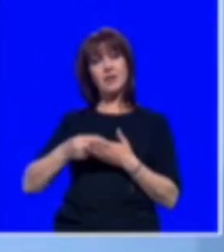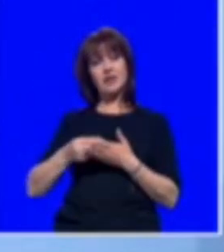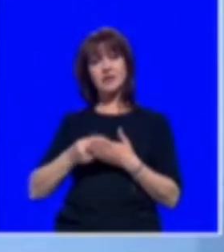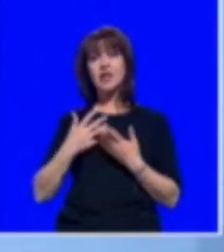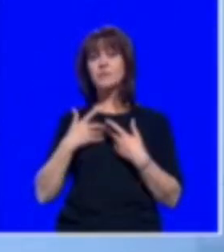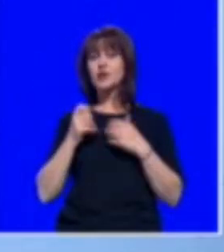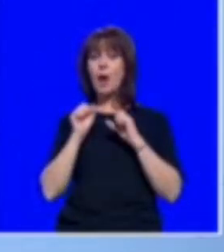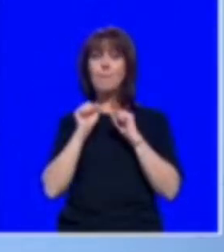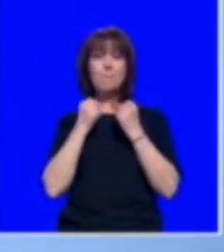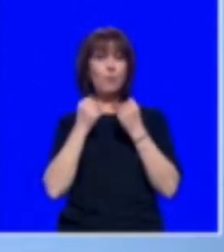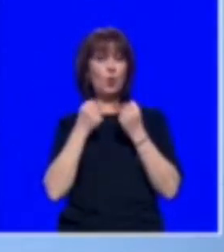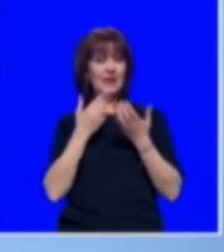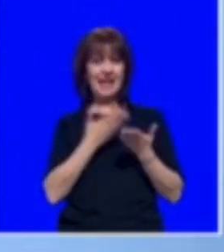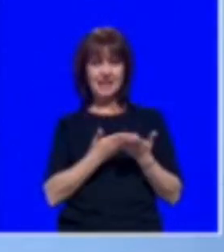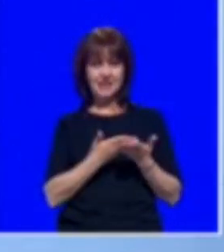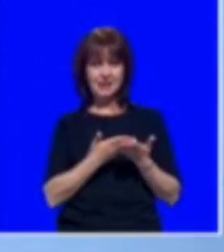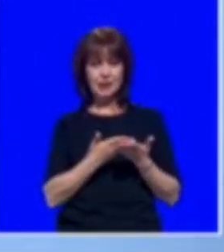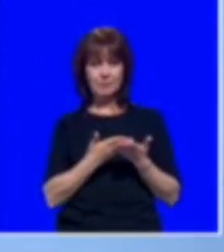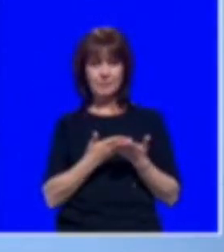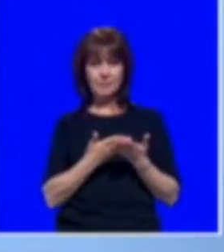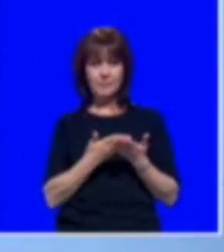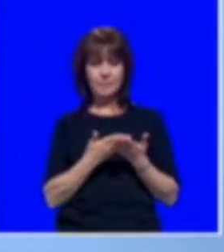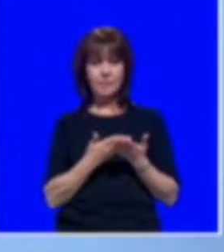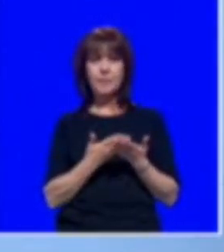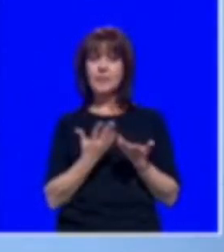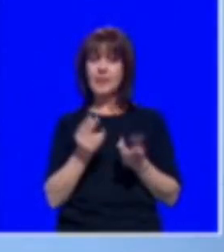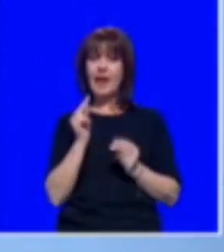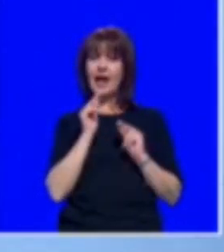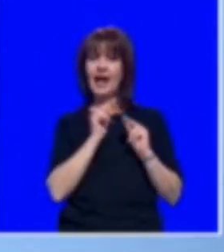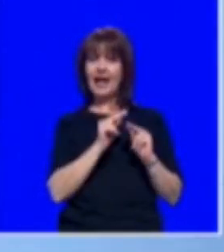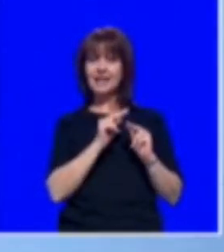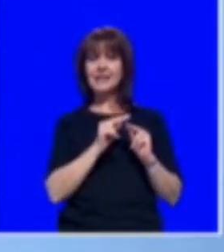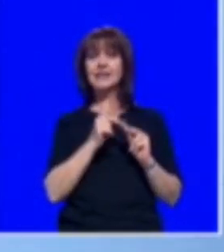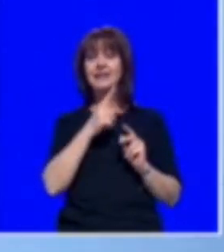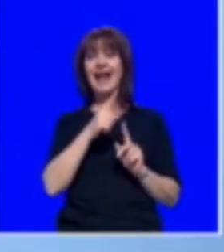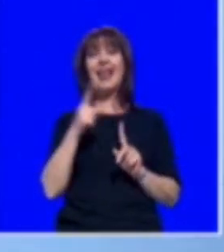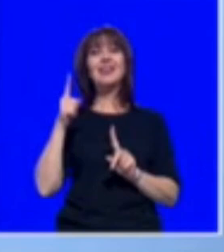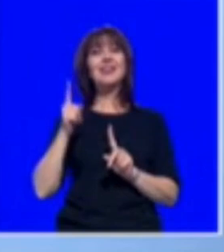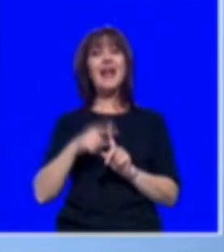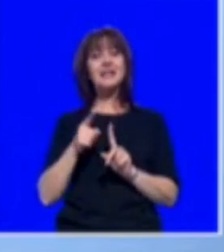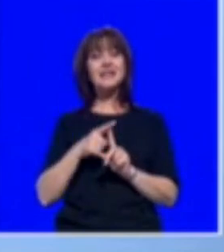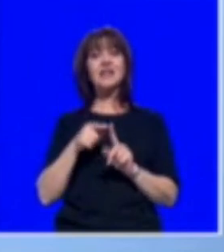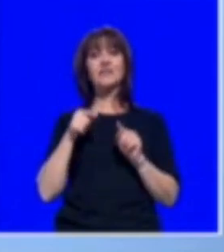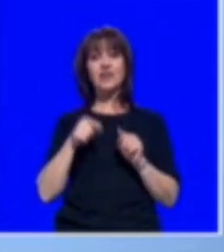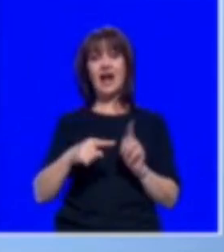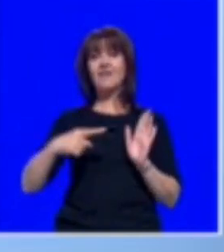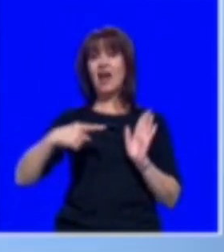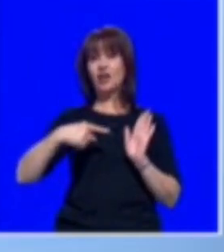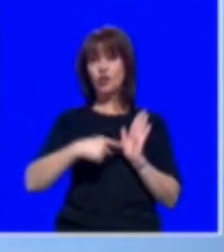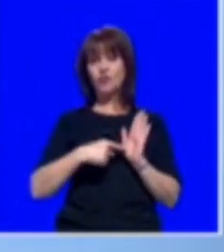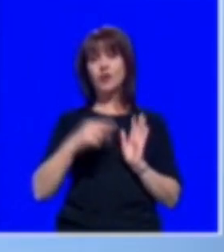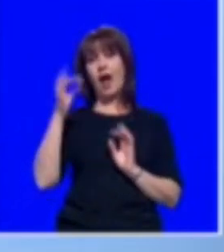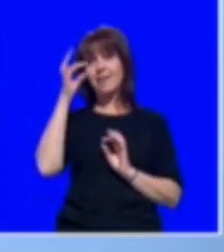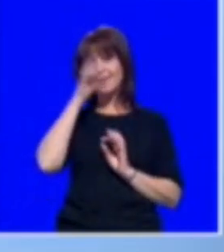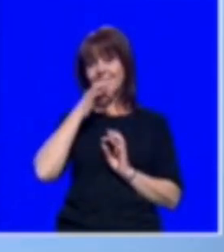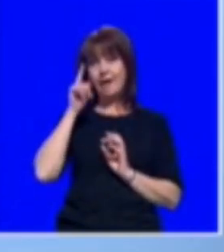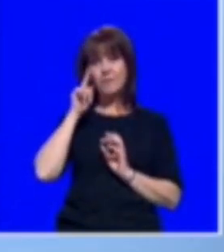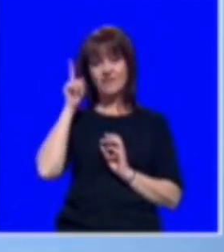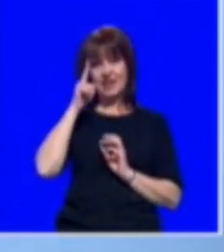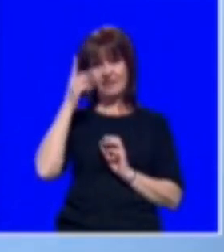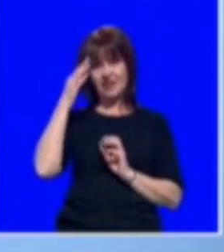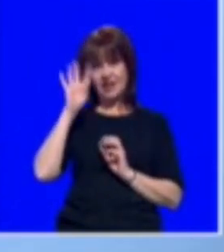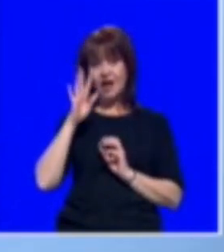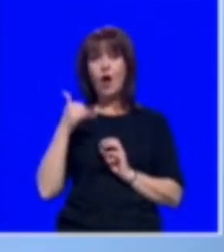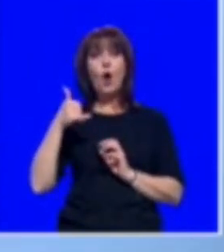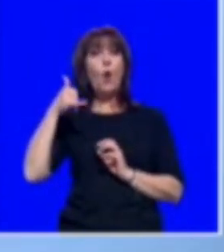имаше протест, тогава казах на господин Терзиев, че такава точка в дневния ред няма. Обадих се на